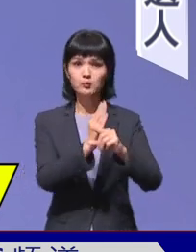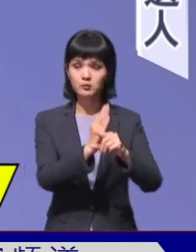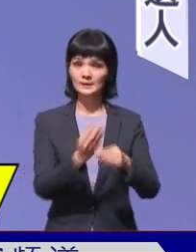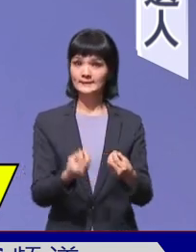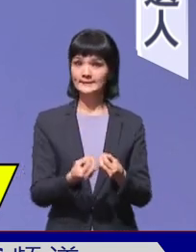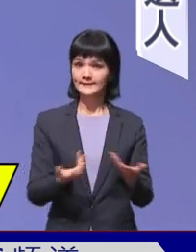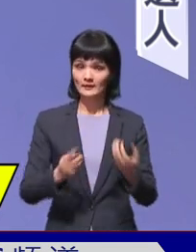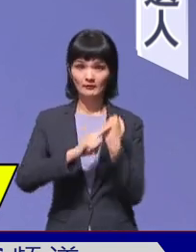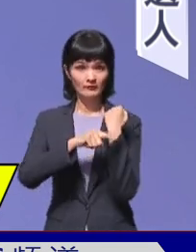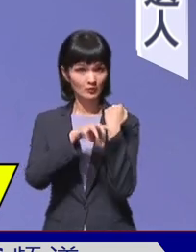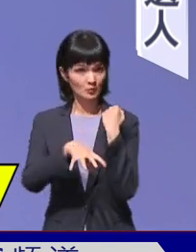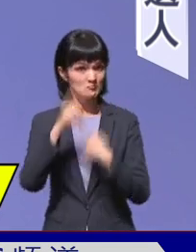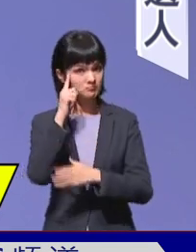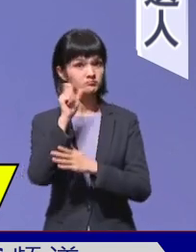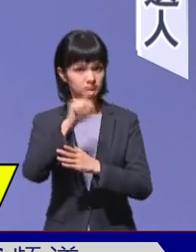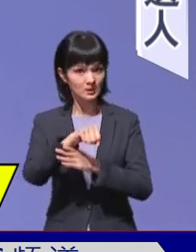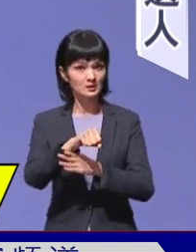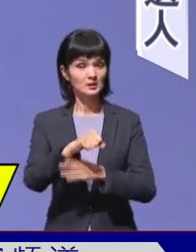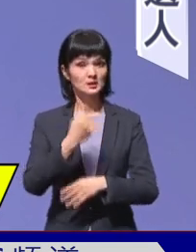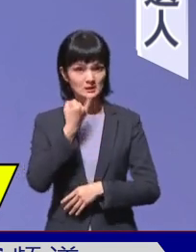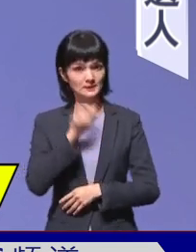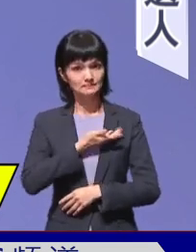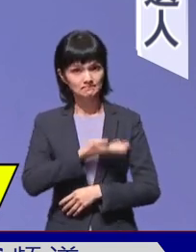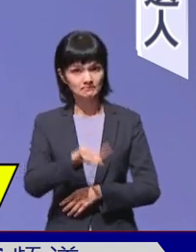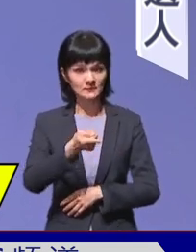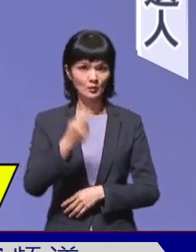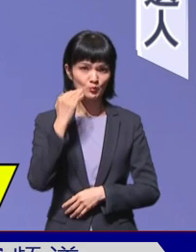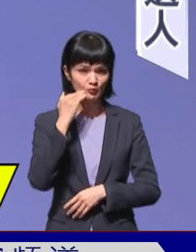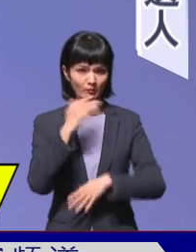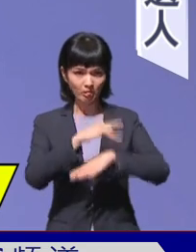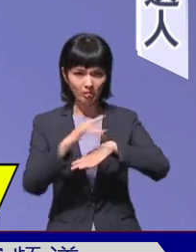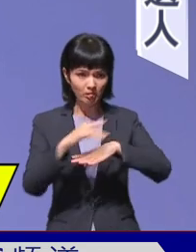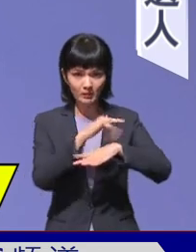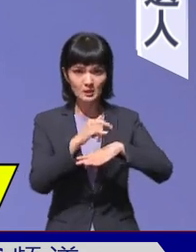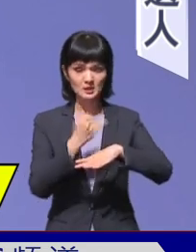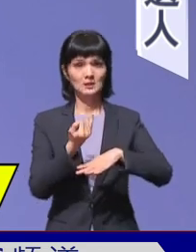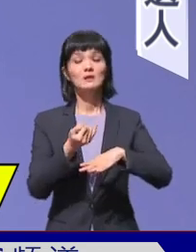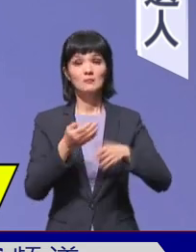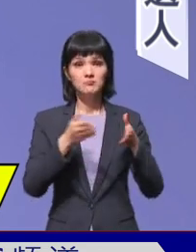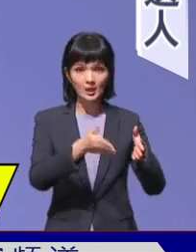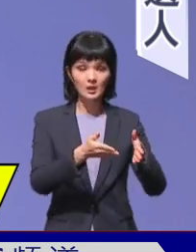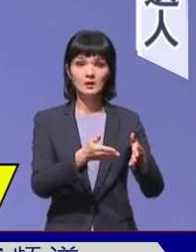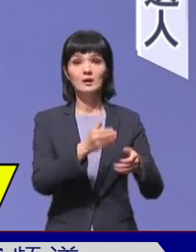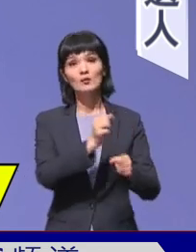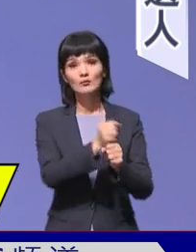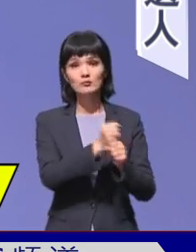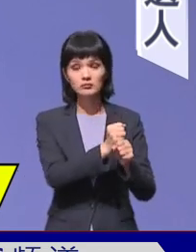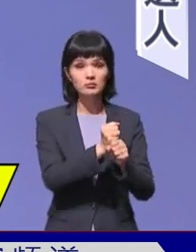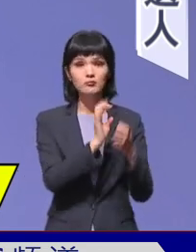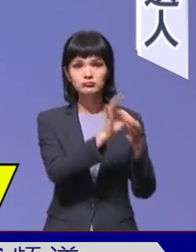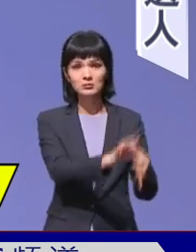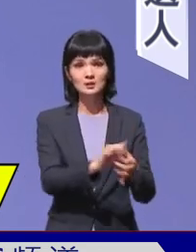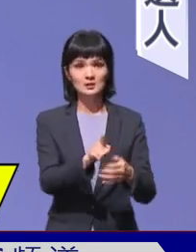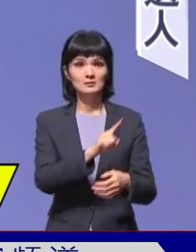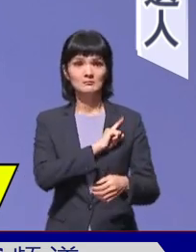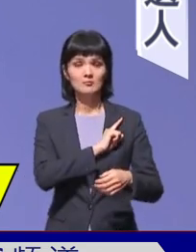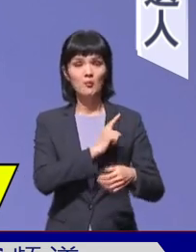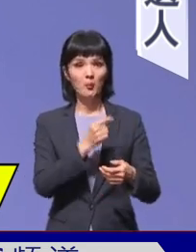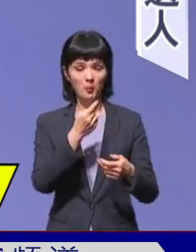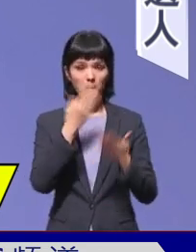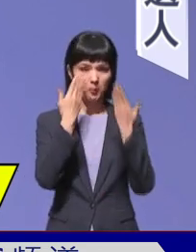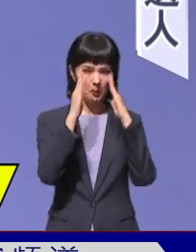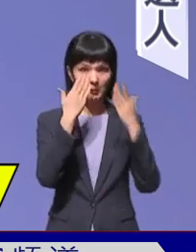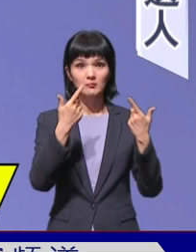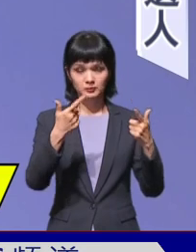以法院同意它针对会锈蚀的部分可以继续施工，所以它不是自己长出来的，它是法院让它施